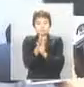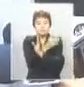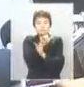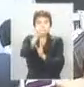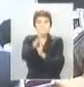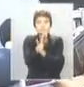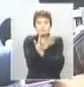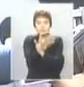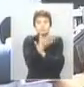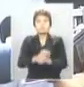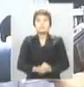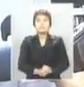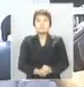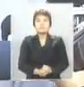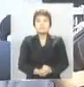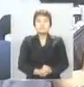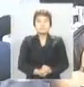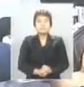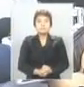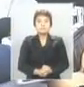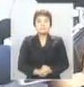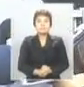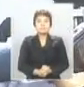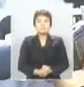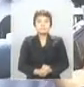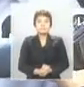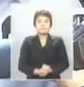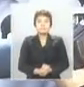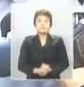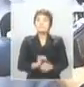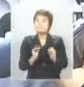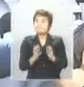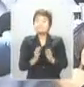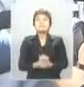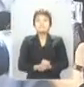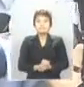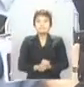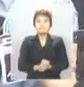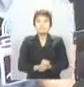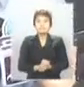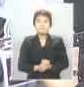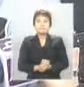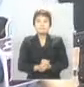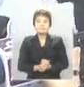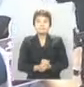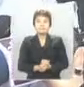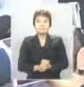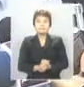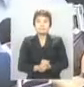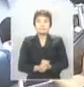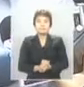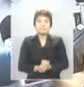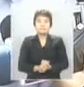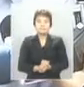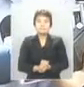ประชวนของ กลับมาจะมีการแถลงใช่ไหมคะ เปล่าครับเปล่าครับ นายก พูดให้เดี๋ยวไม่ต้องตี